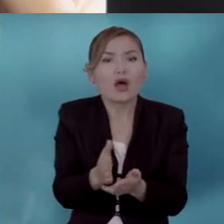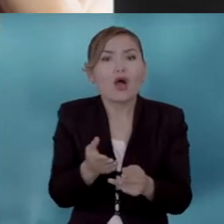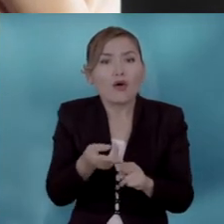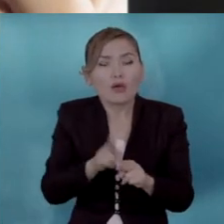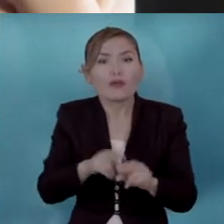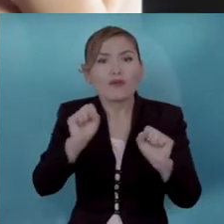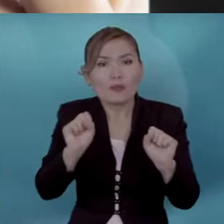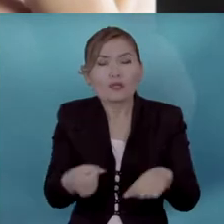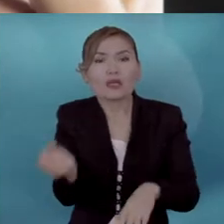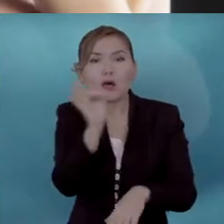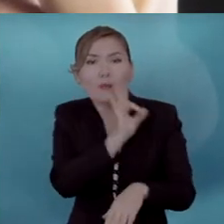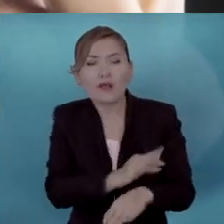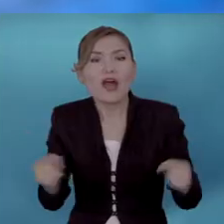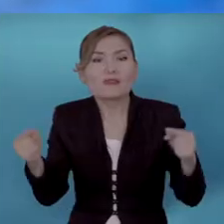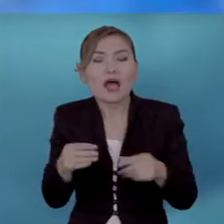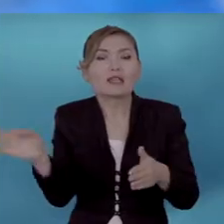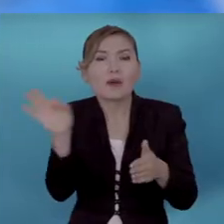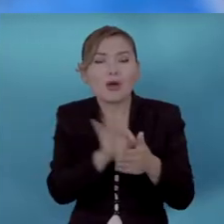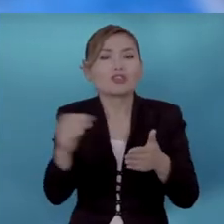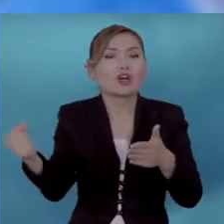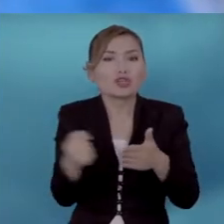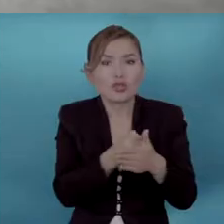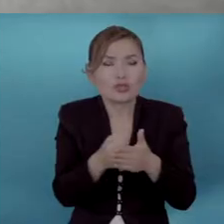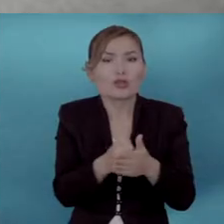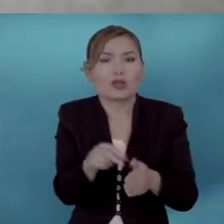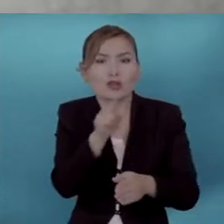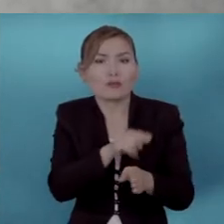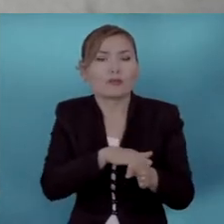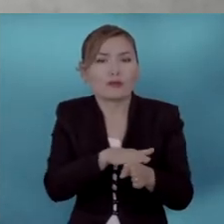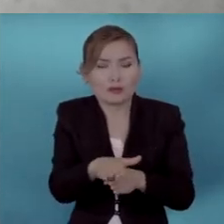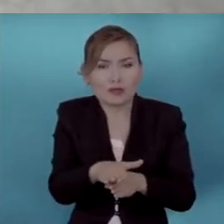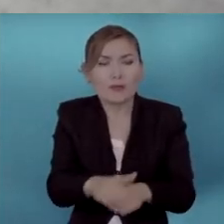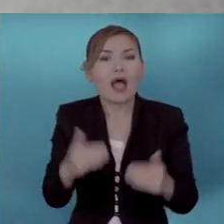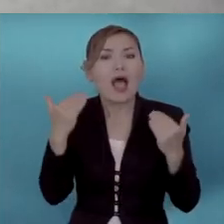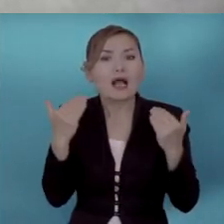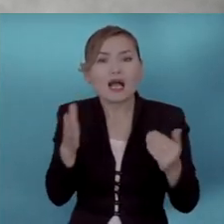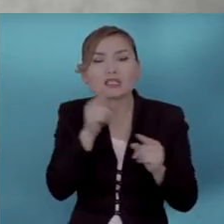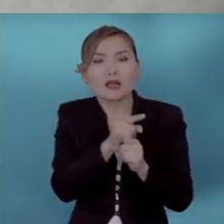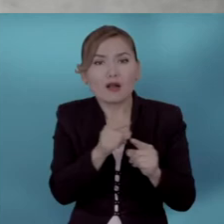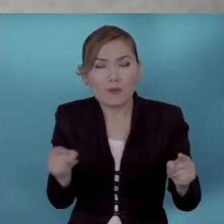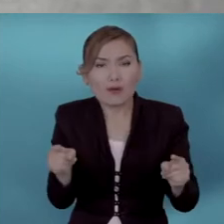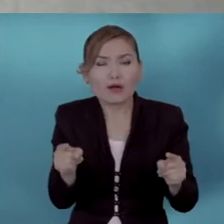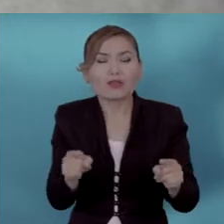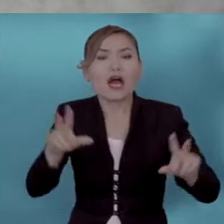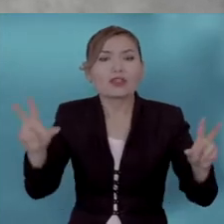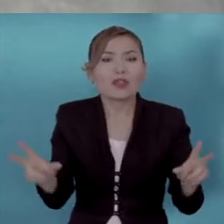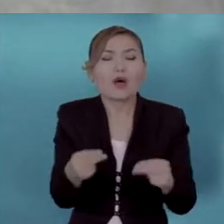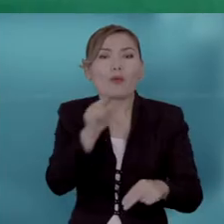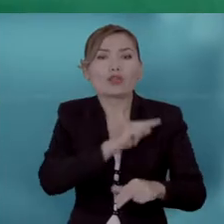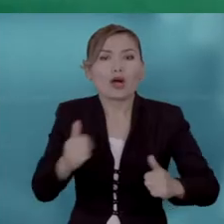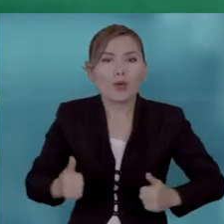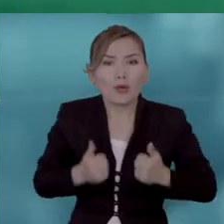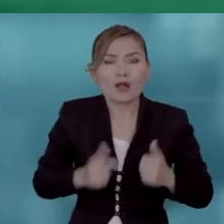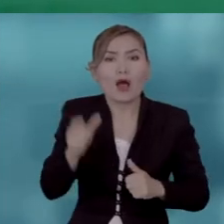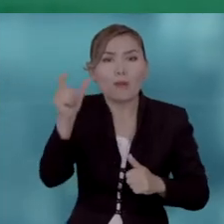пайдалану, нақты мақсаттар қоя білу және көздеген межеге сүрінбей жету. Қазіргі заман жағдайында табысты өмір сүруге